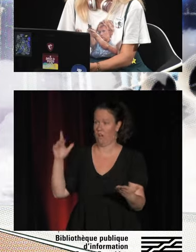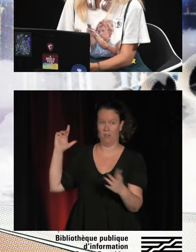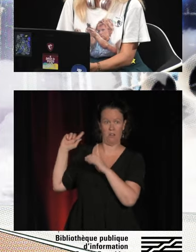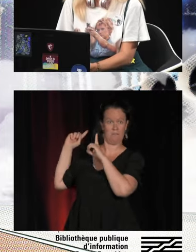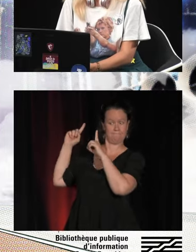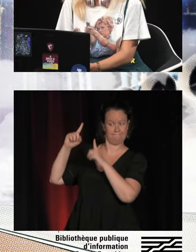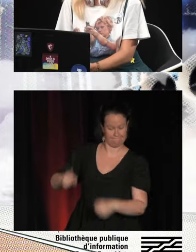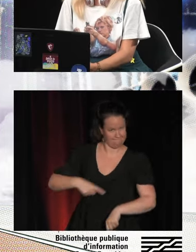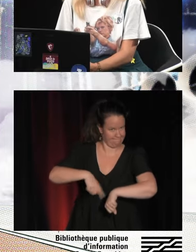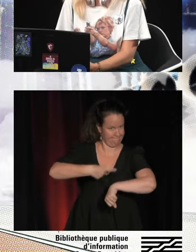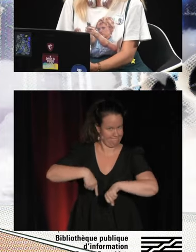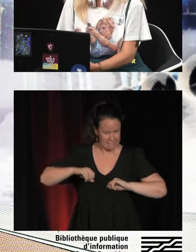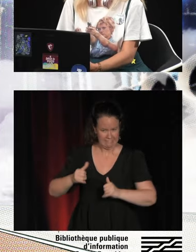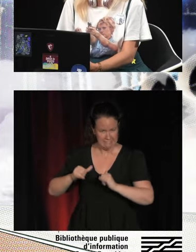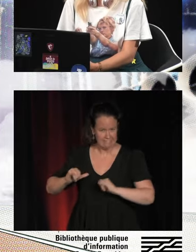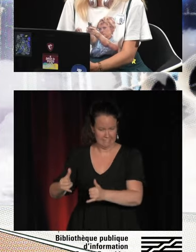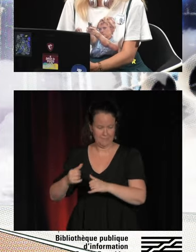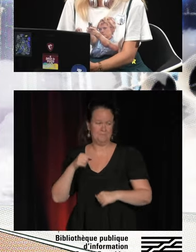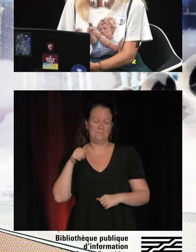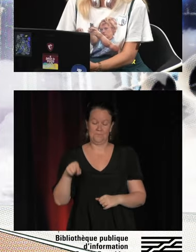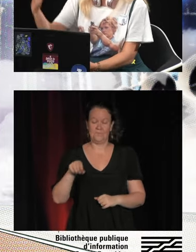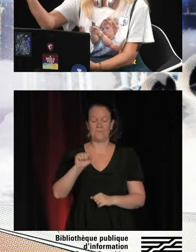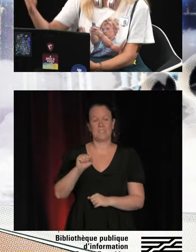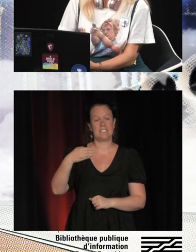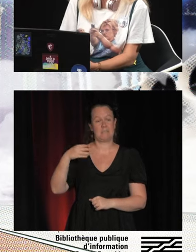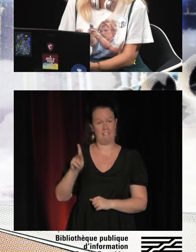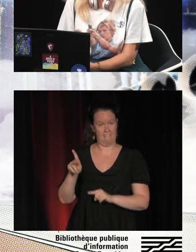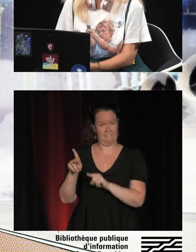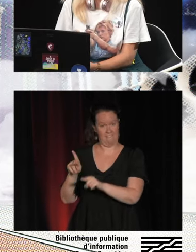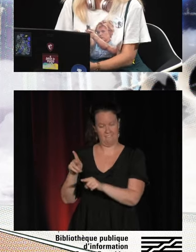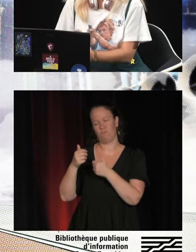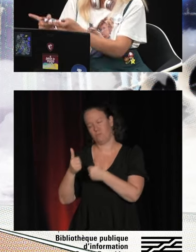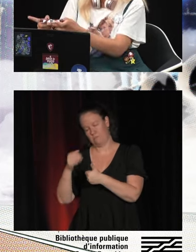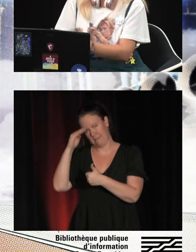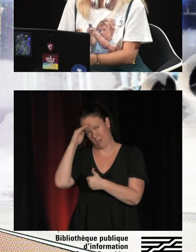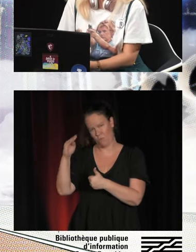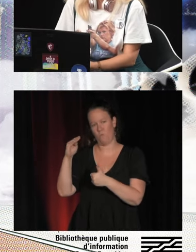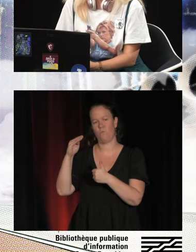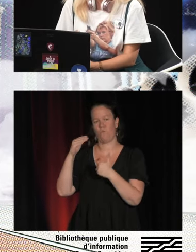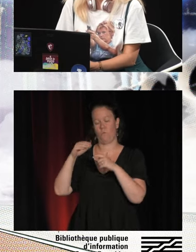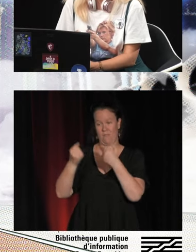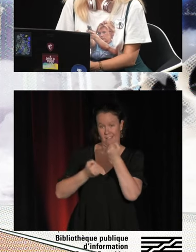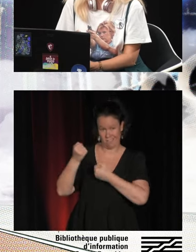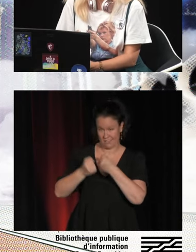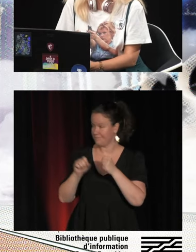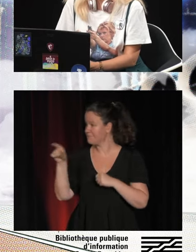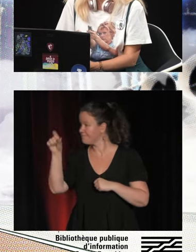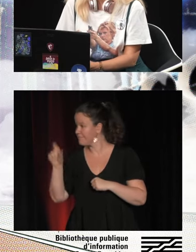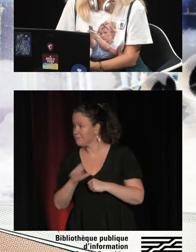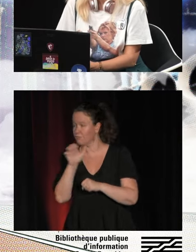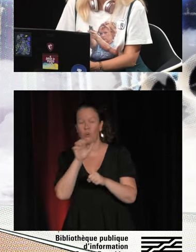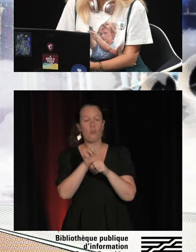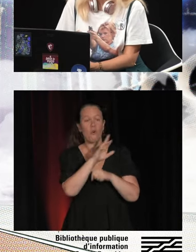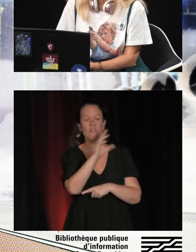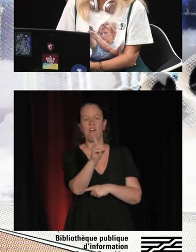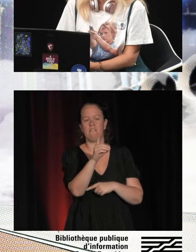beaucoup de temps. Super Mario Kart, enfin, j'en parlais ce matin en live, mais Nitzel, ici présent, donc, nous a donné un peu le temps que ça